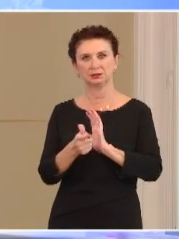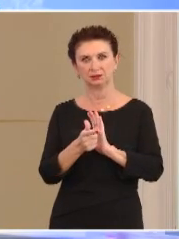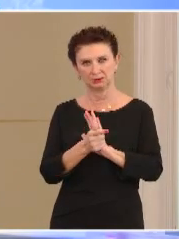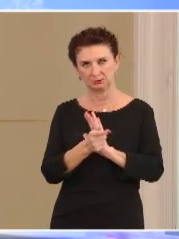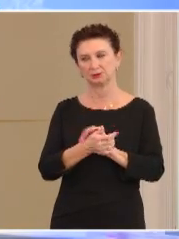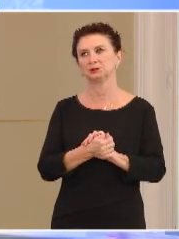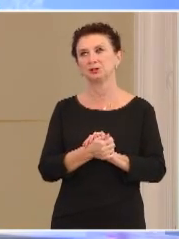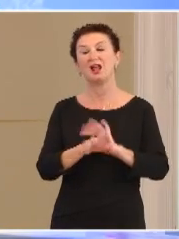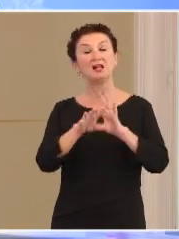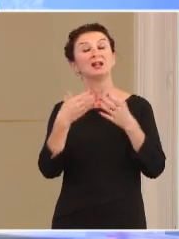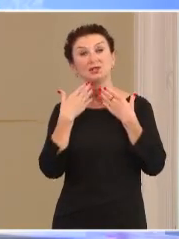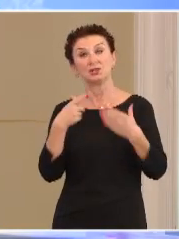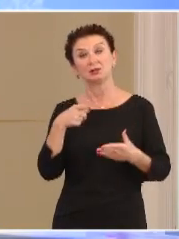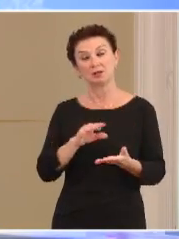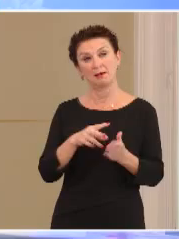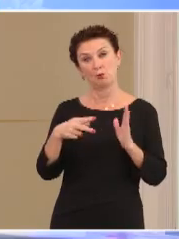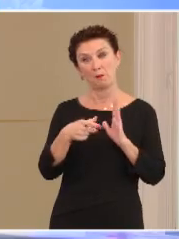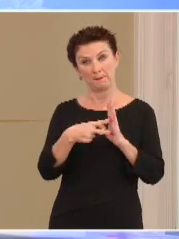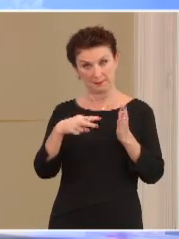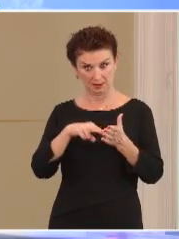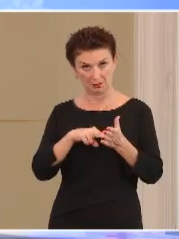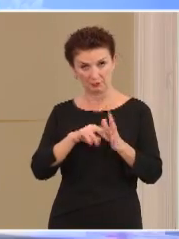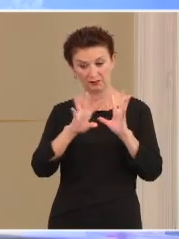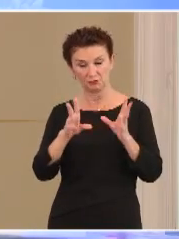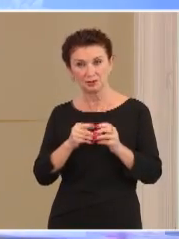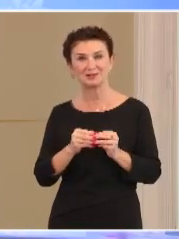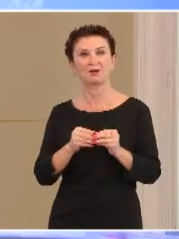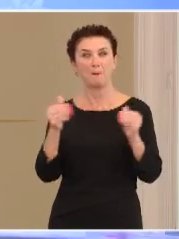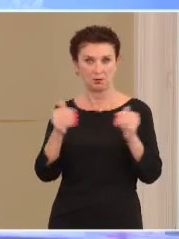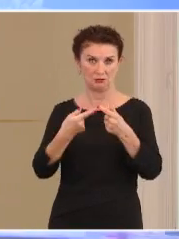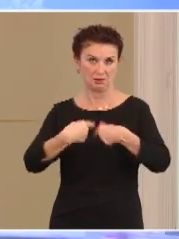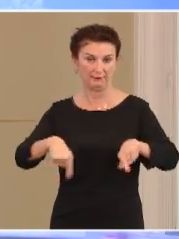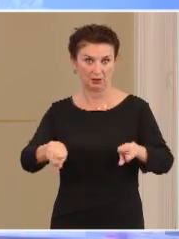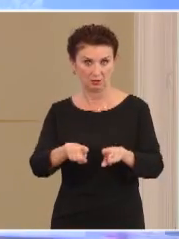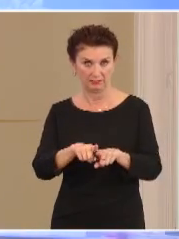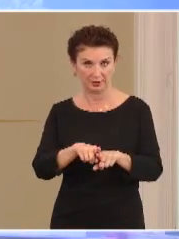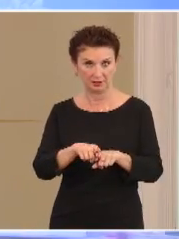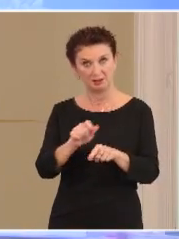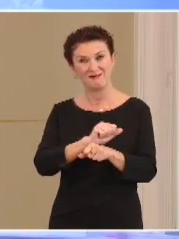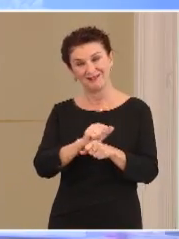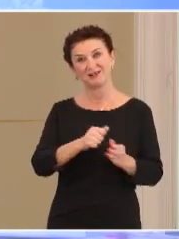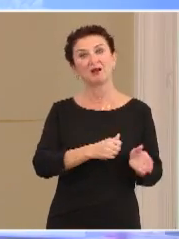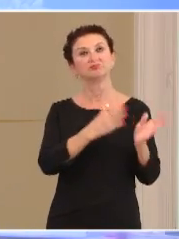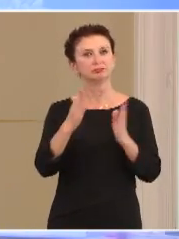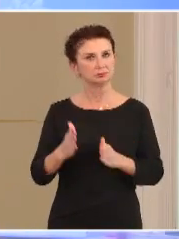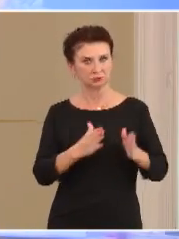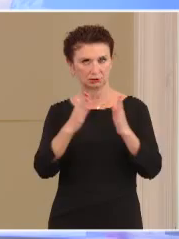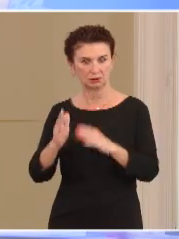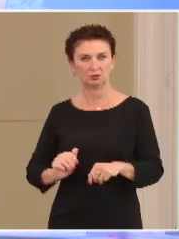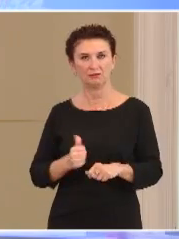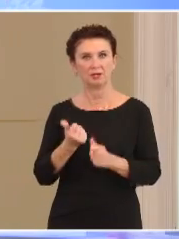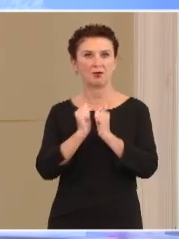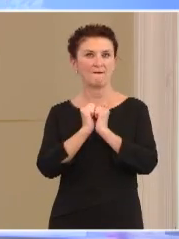w załącznikach, mogą być realizowane. Jesteśmy gotowi do tego, aby już we